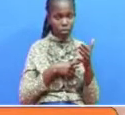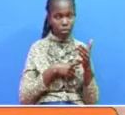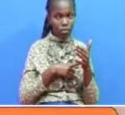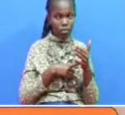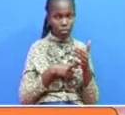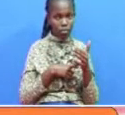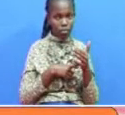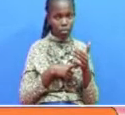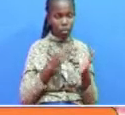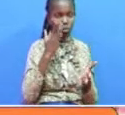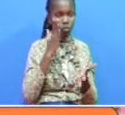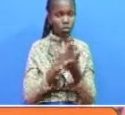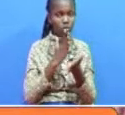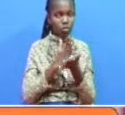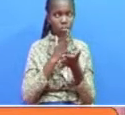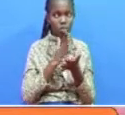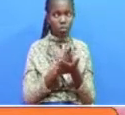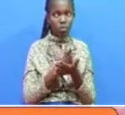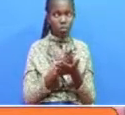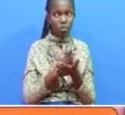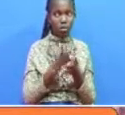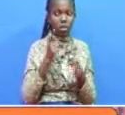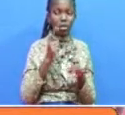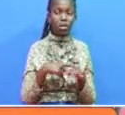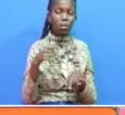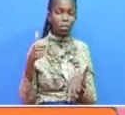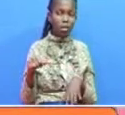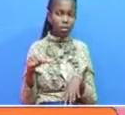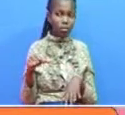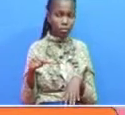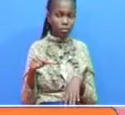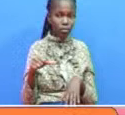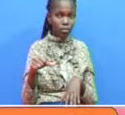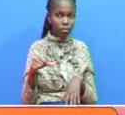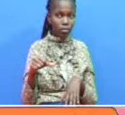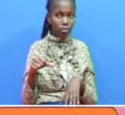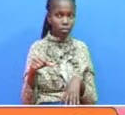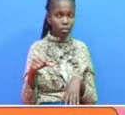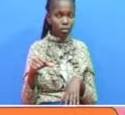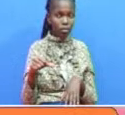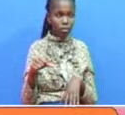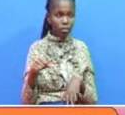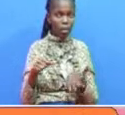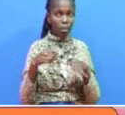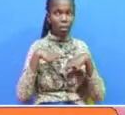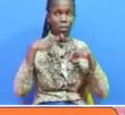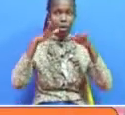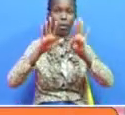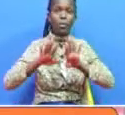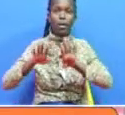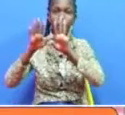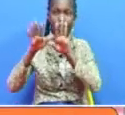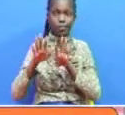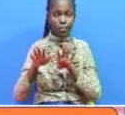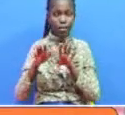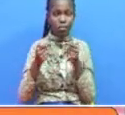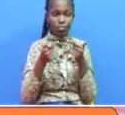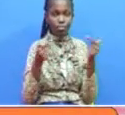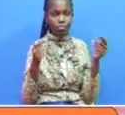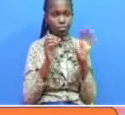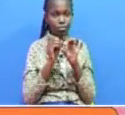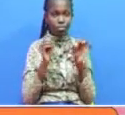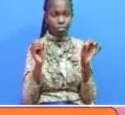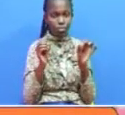ili wahakikishe ya kwamba at any time wakati wanafanya campaigns hakuna violence hata